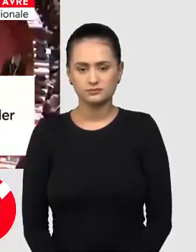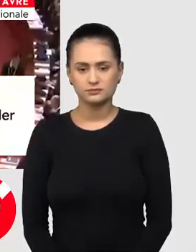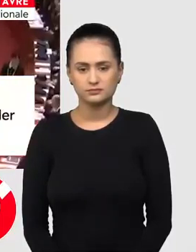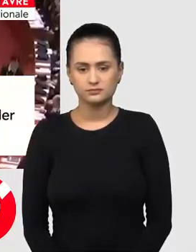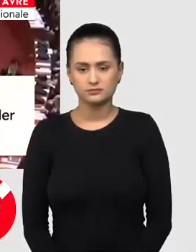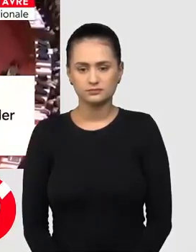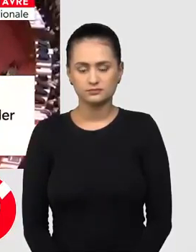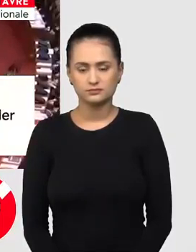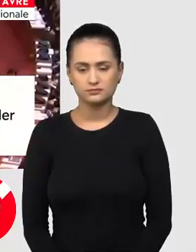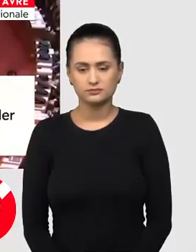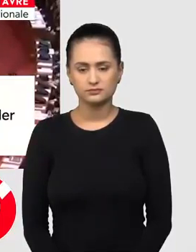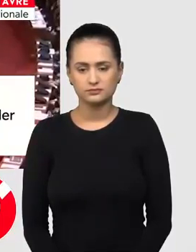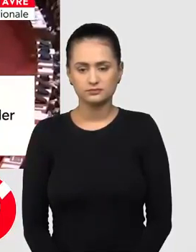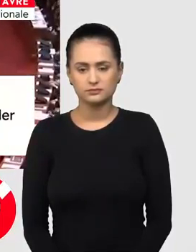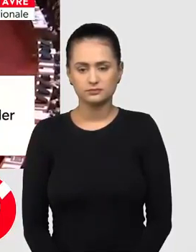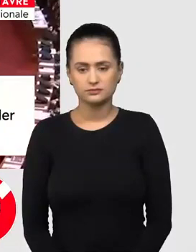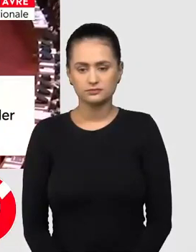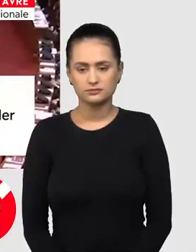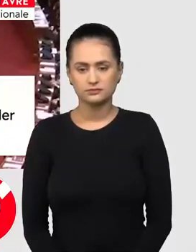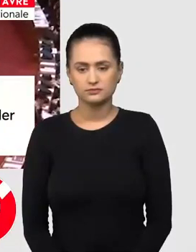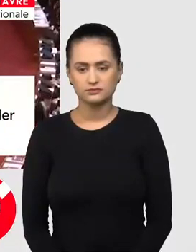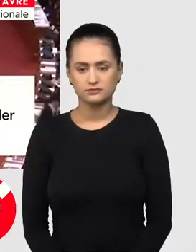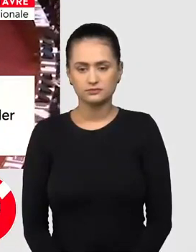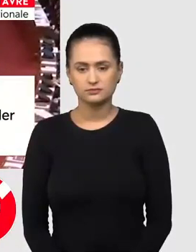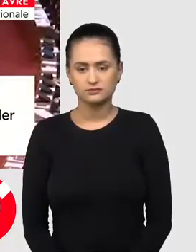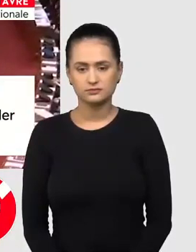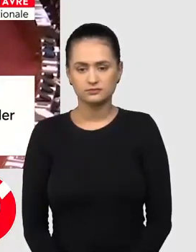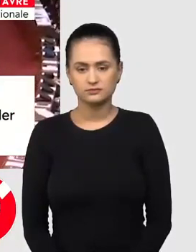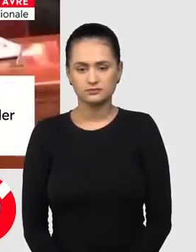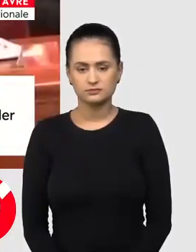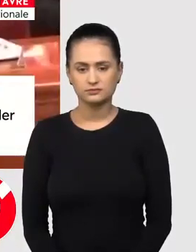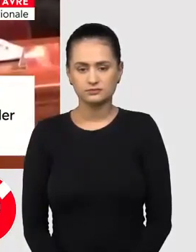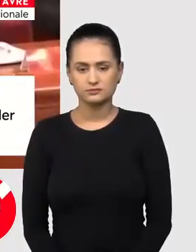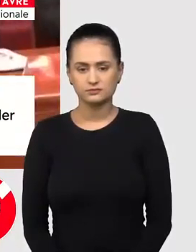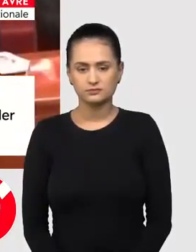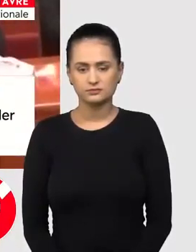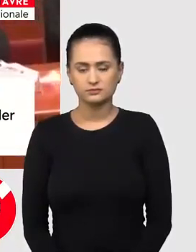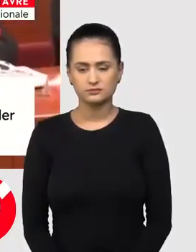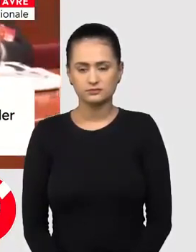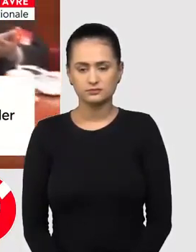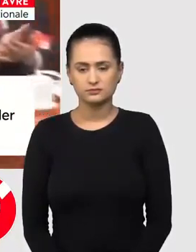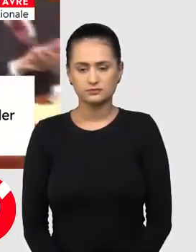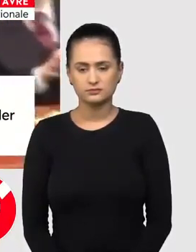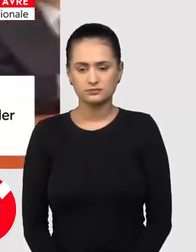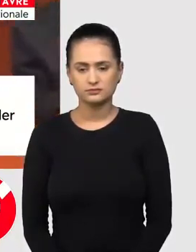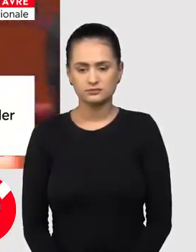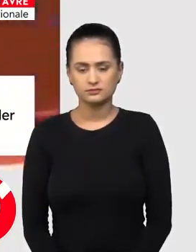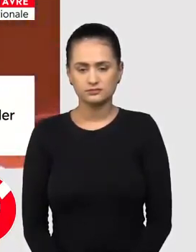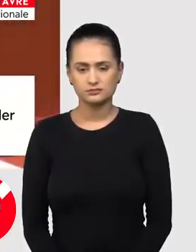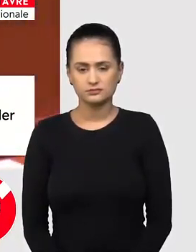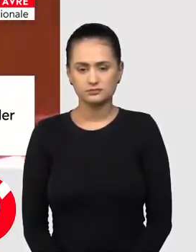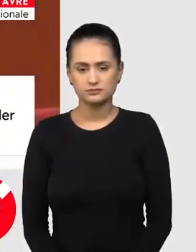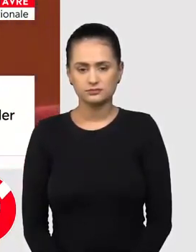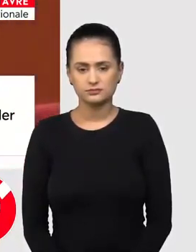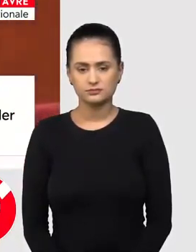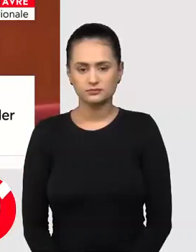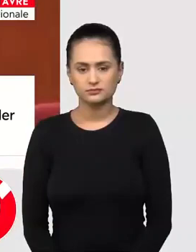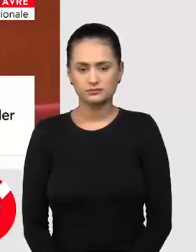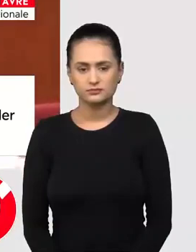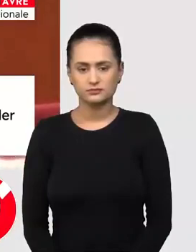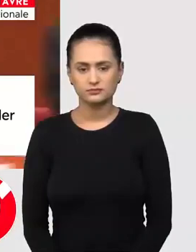de a împăca socialismul cu o mână de fier sau din ce în ce mai autoritar cu economia de